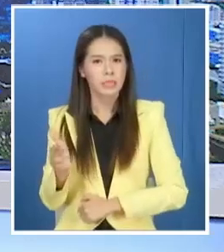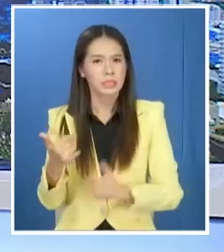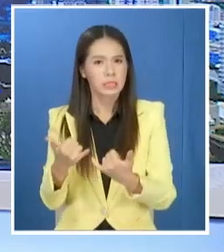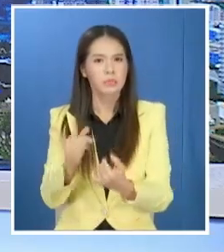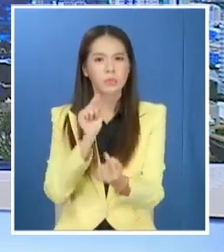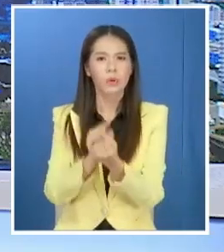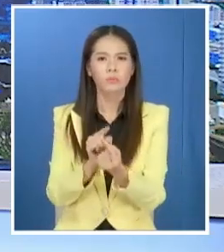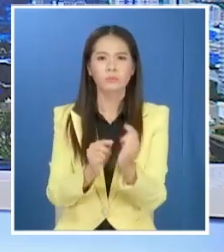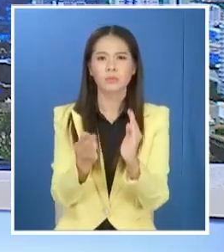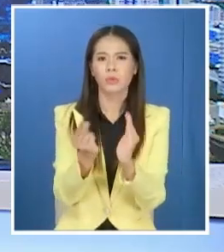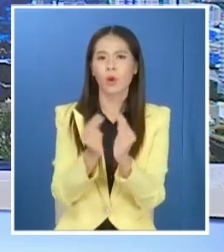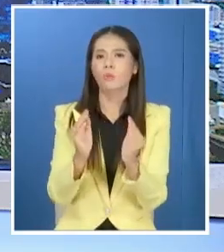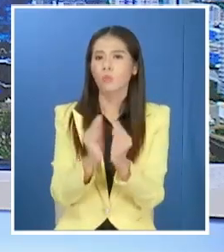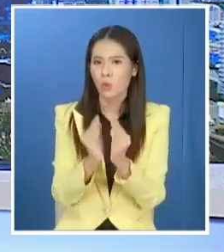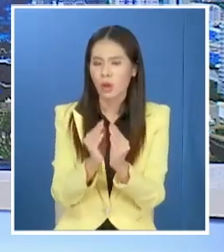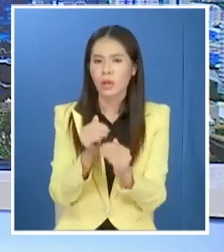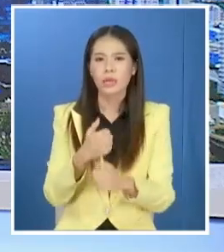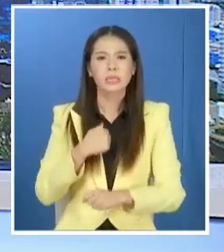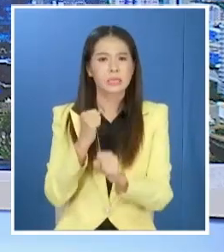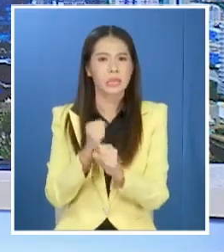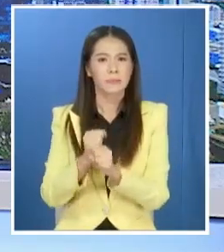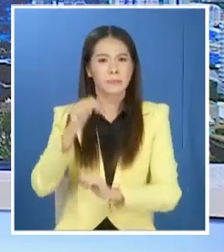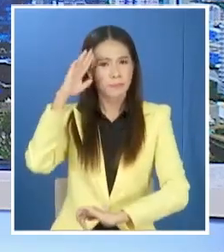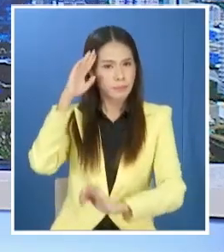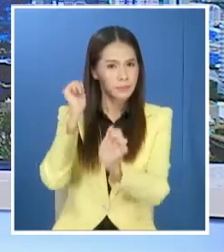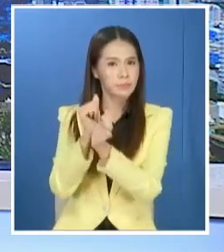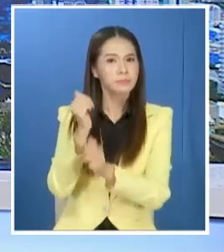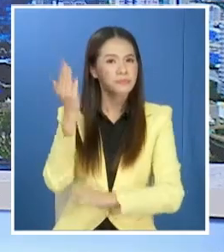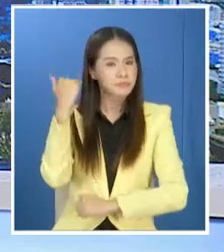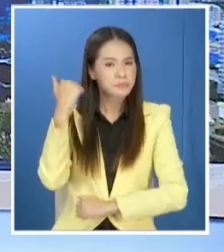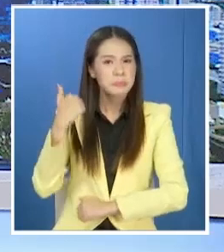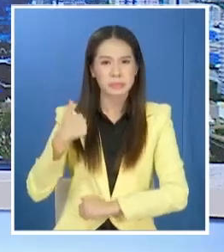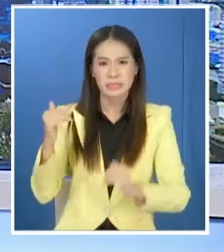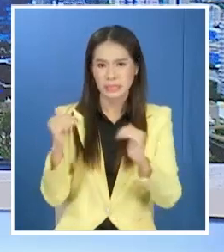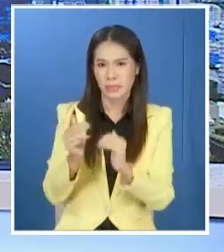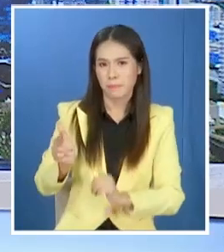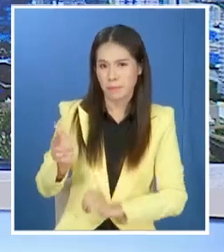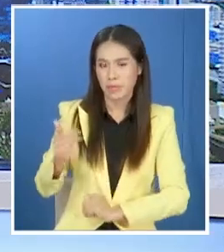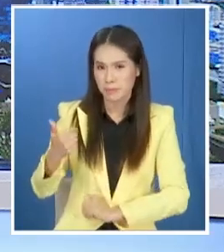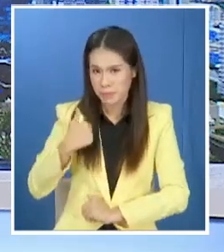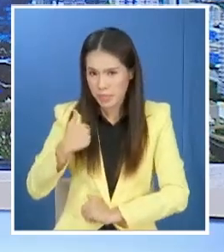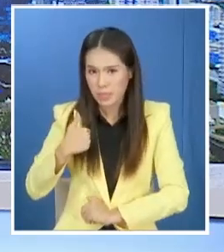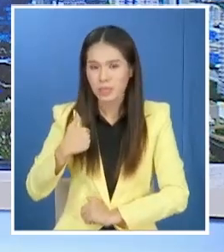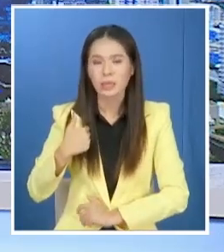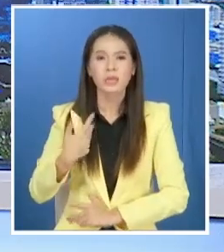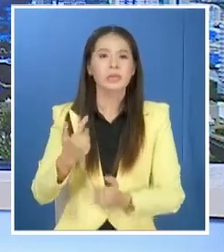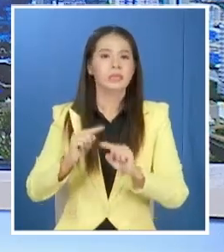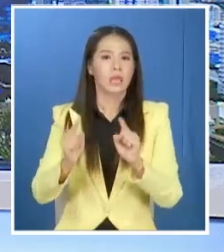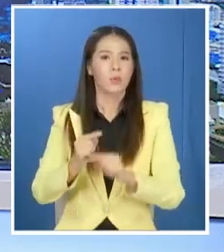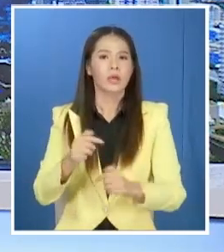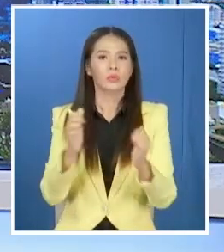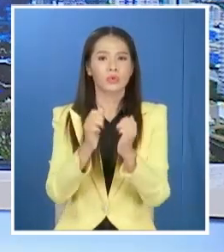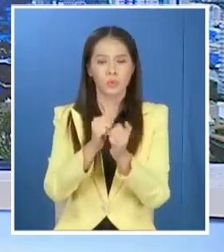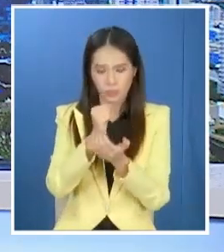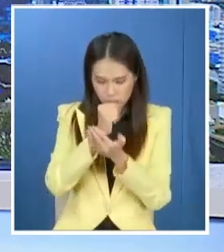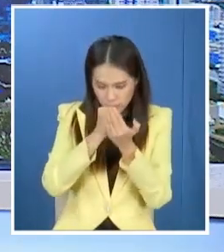เหตุการณ์ที่เกิดขึ้นที่จังหวัดหนองบัวลำภูคนที่เข้าไปก่อเหตุนั้นเป็นเจ้าหน้าที่รัฐมีสิทธิ์ในการครอบครองปืนอย่างถูกต้องแต่ว่าไป